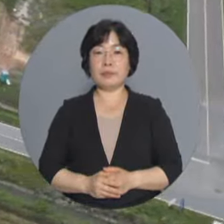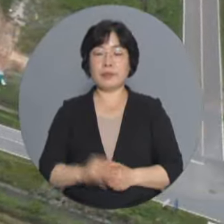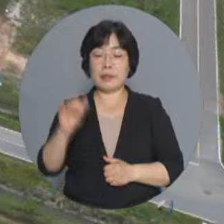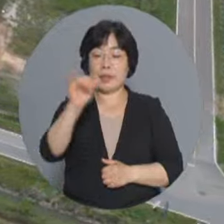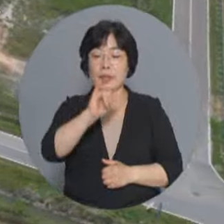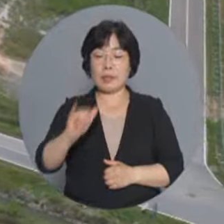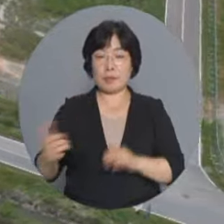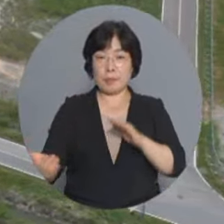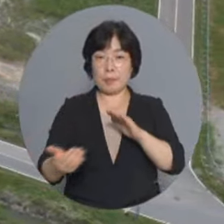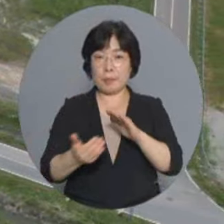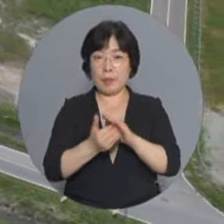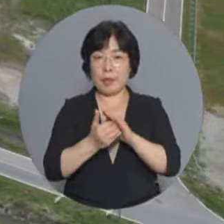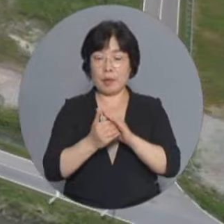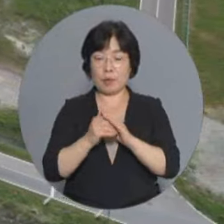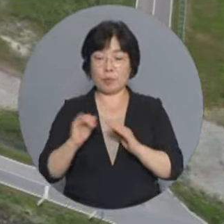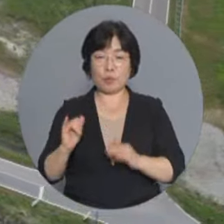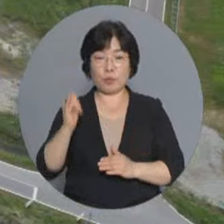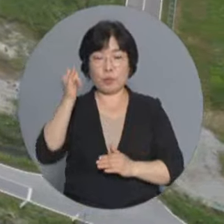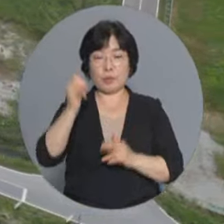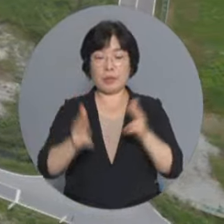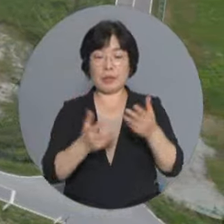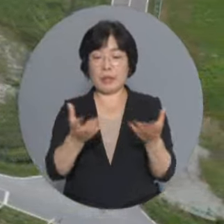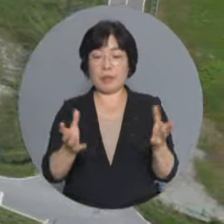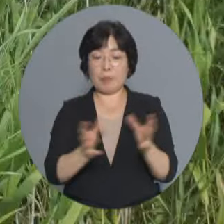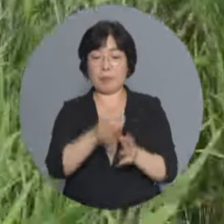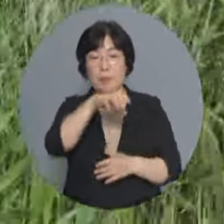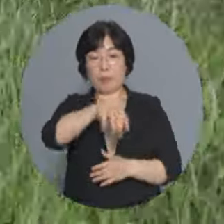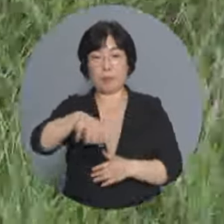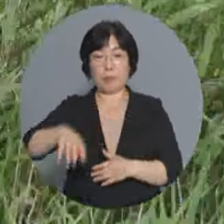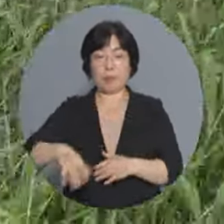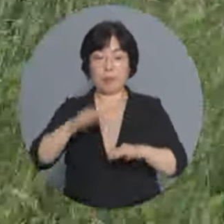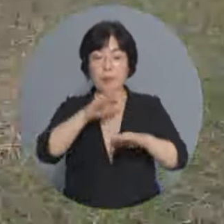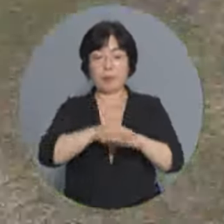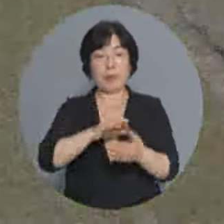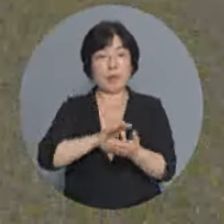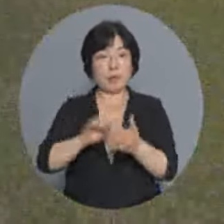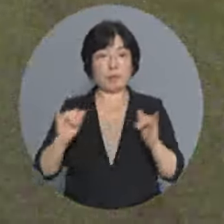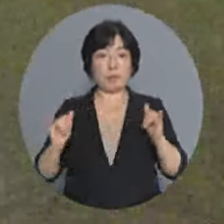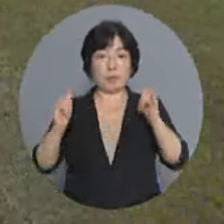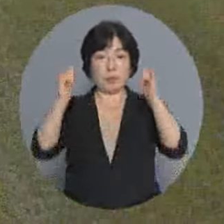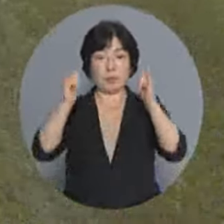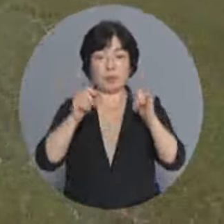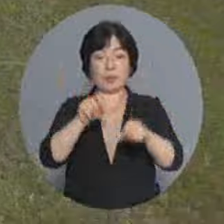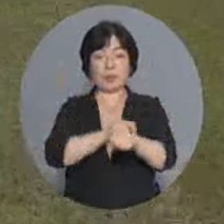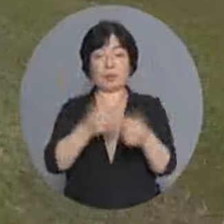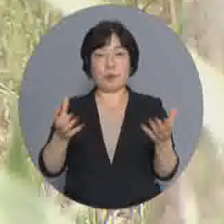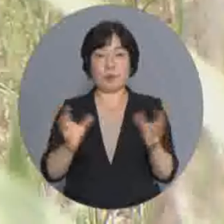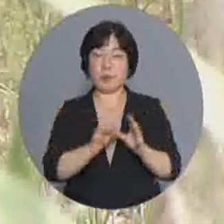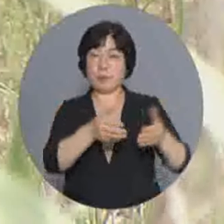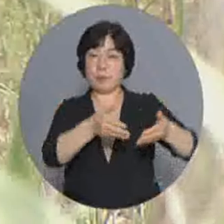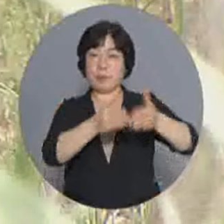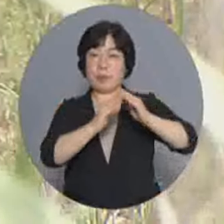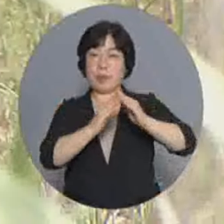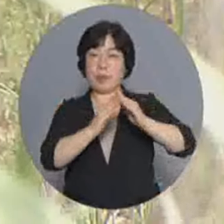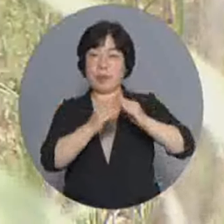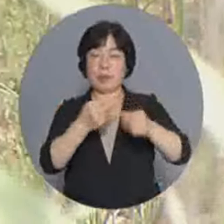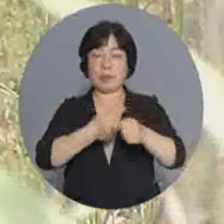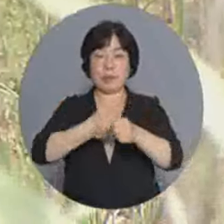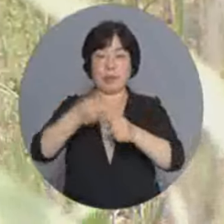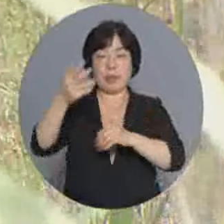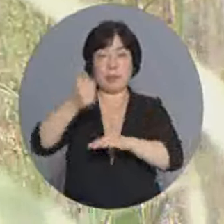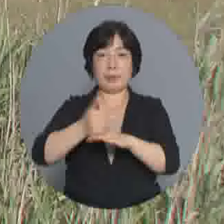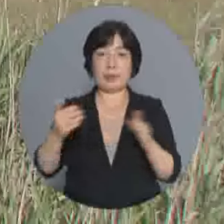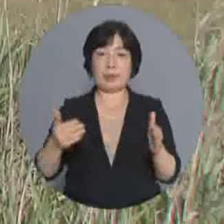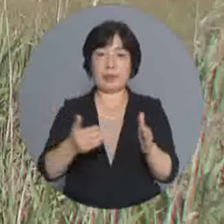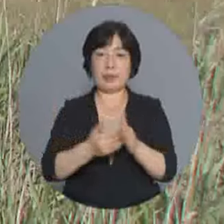전국 최고의 항공산업 인프라를 갖춘 고흥만 1원에 농업용 드론 특화 산단이 들어섭니다. 2026년